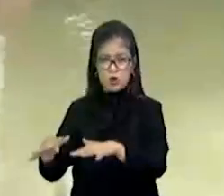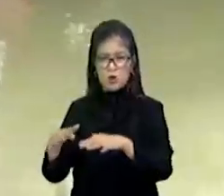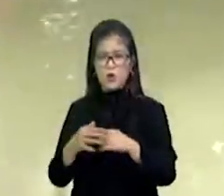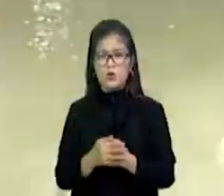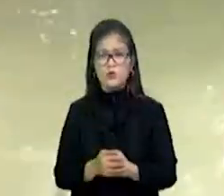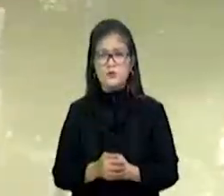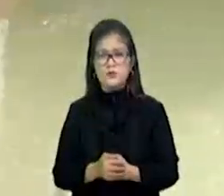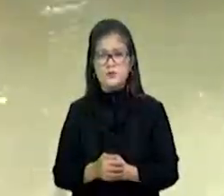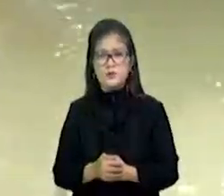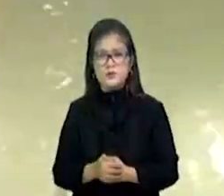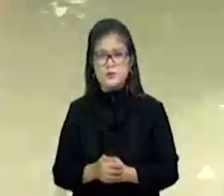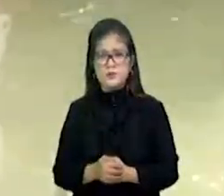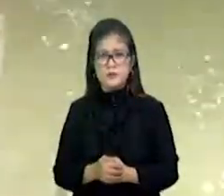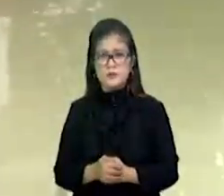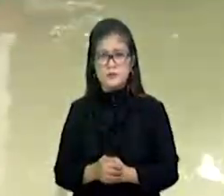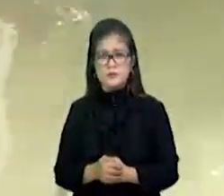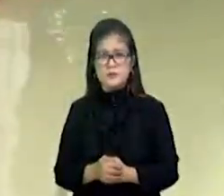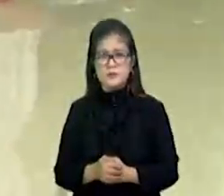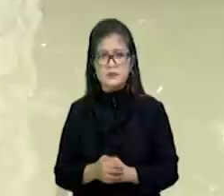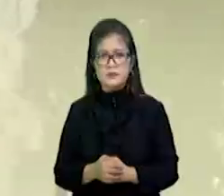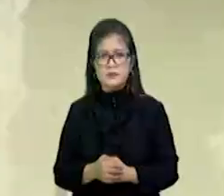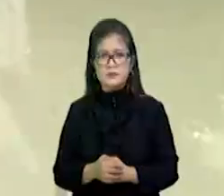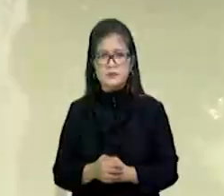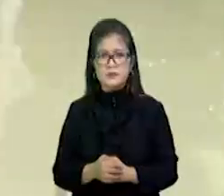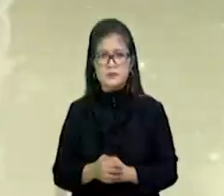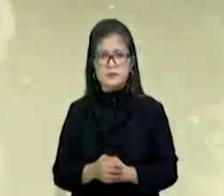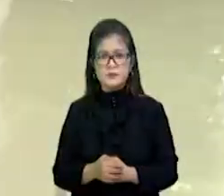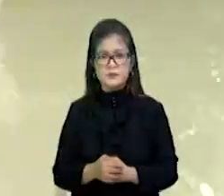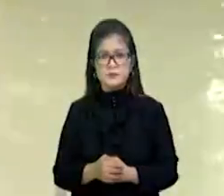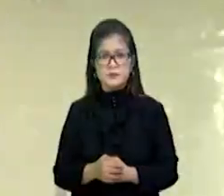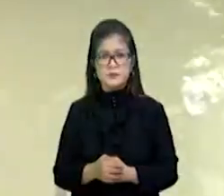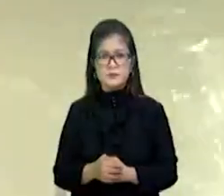Dari Serdang Bedagai, Sumatera Utara, Wayu Rustandi, iNews, melaporkan.